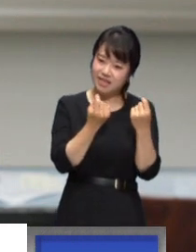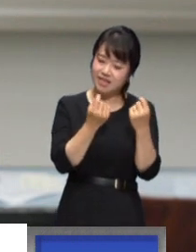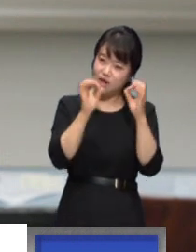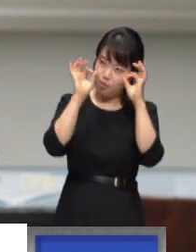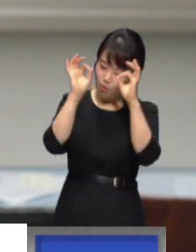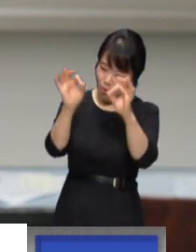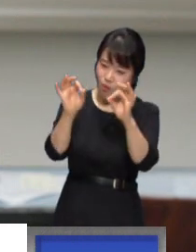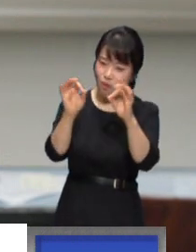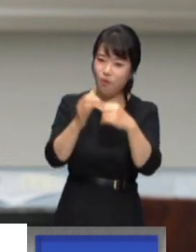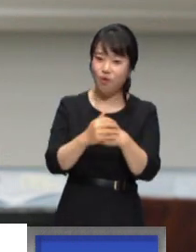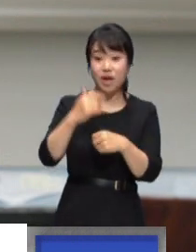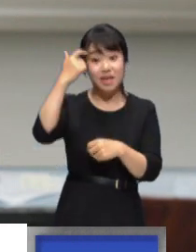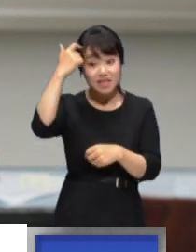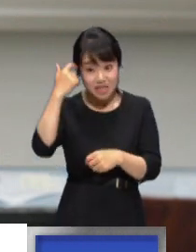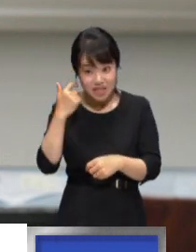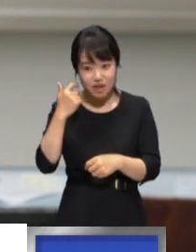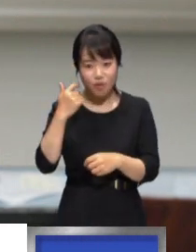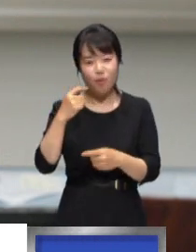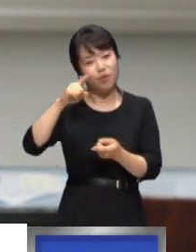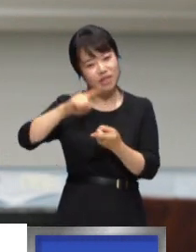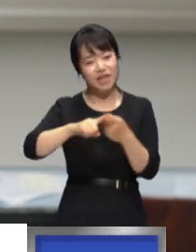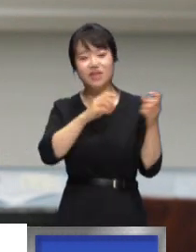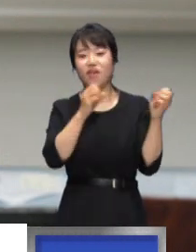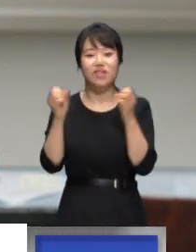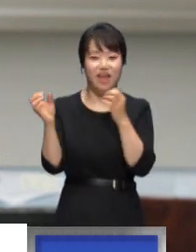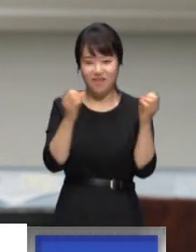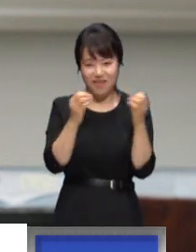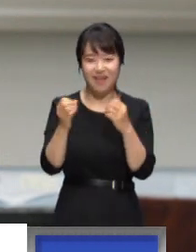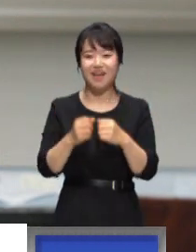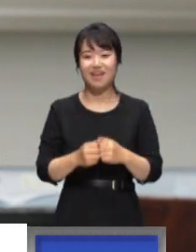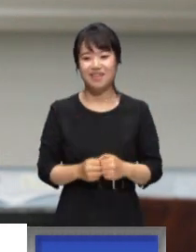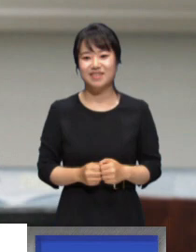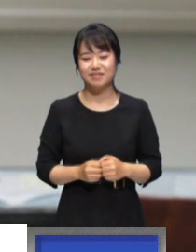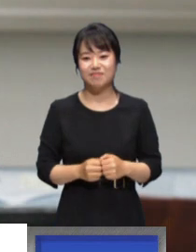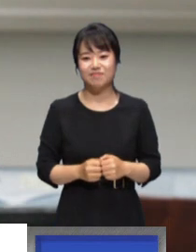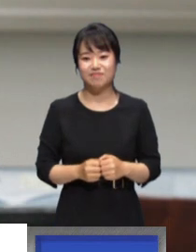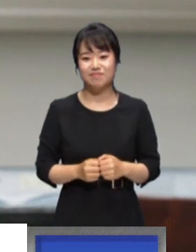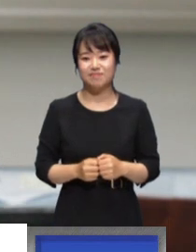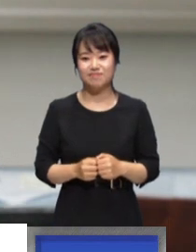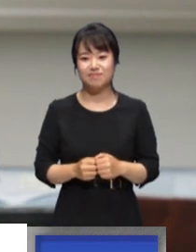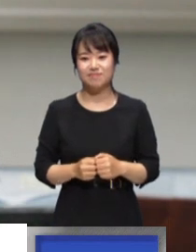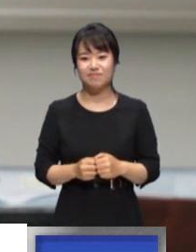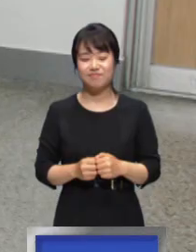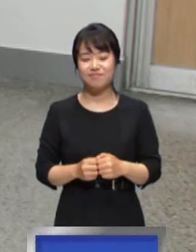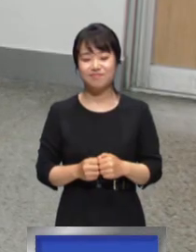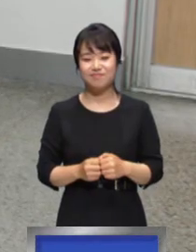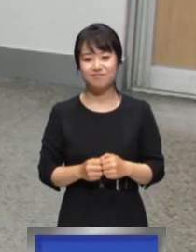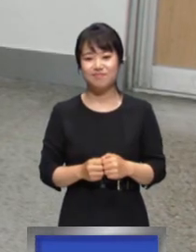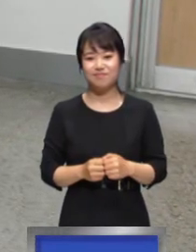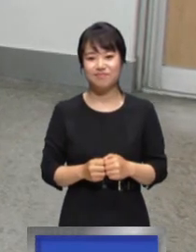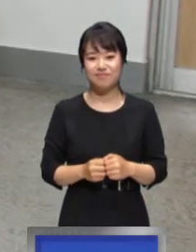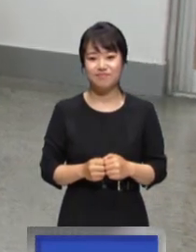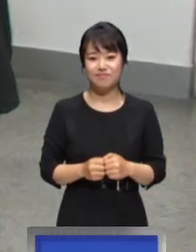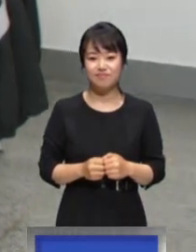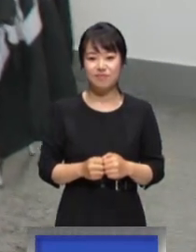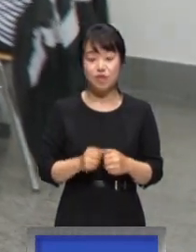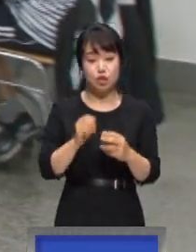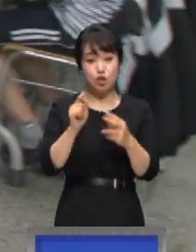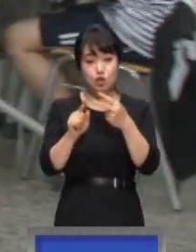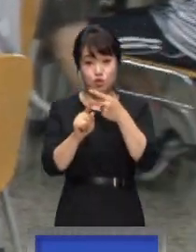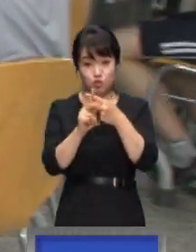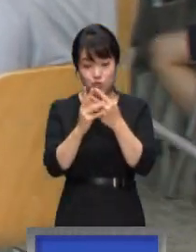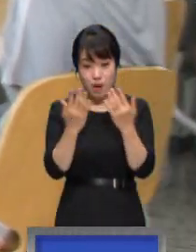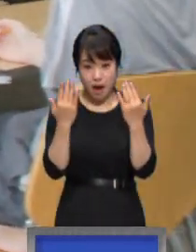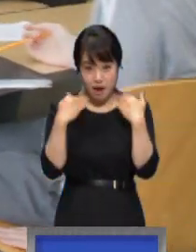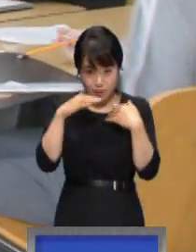다른 시각에서 보기도 하고 또 그에 대하여 서로 이야기를 나누고 그런 것들이 가진 관악중학교의